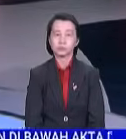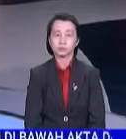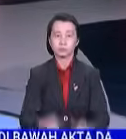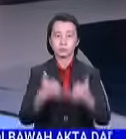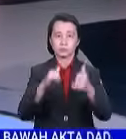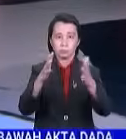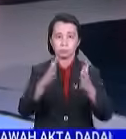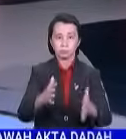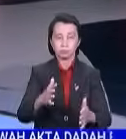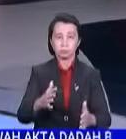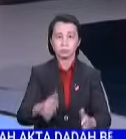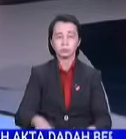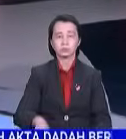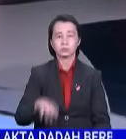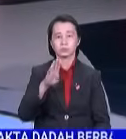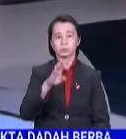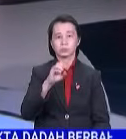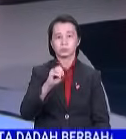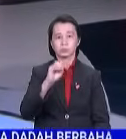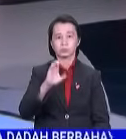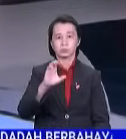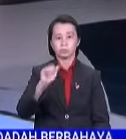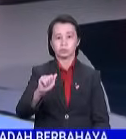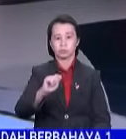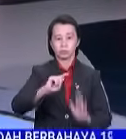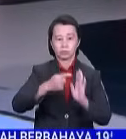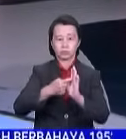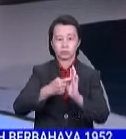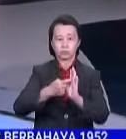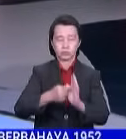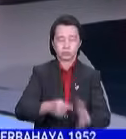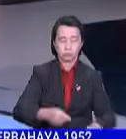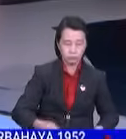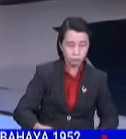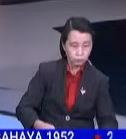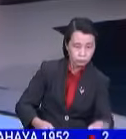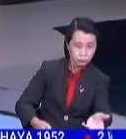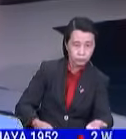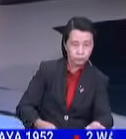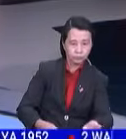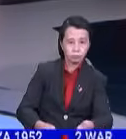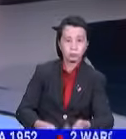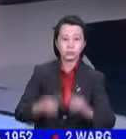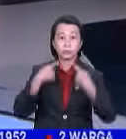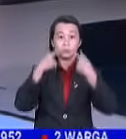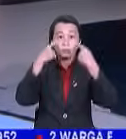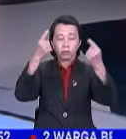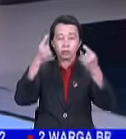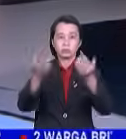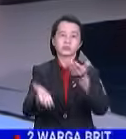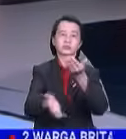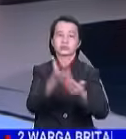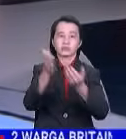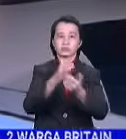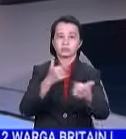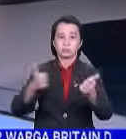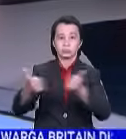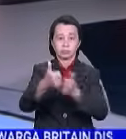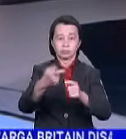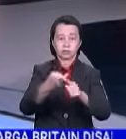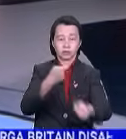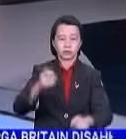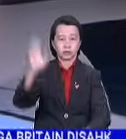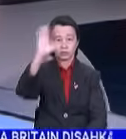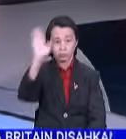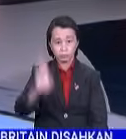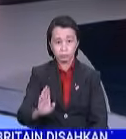ke-3 bocah para negara Kwee Lun membolehkan nasi kumpulan dengan langkah karena anda selepas mudah mengatasi lawan dari Brazil